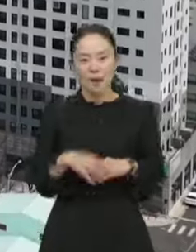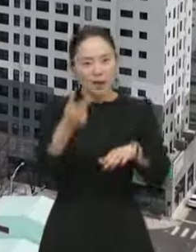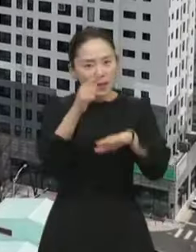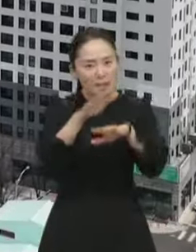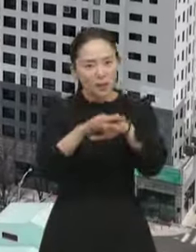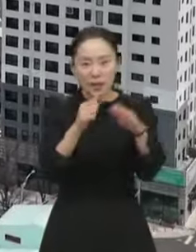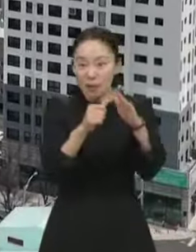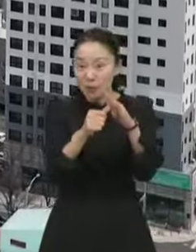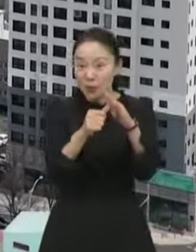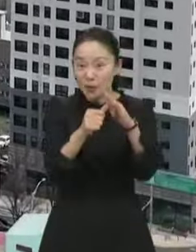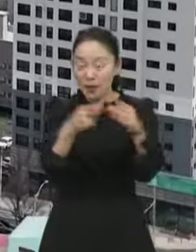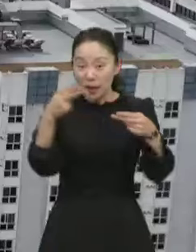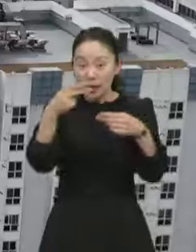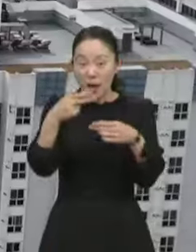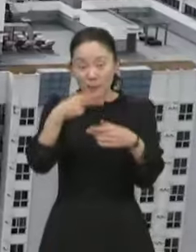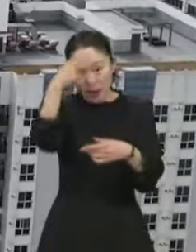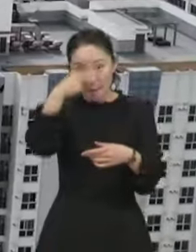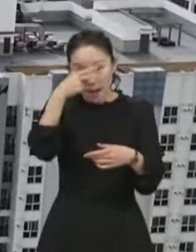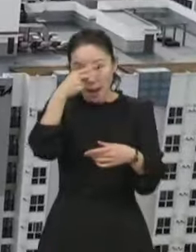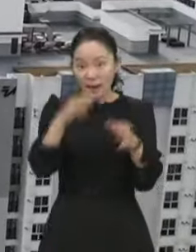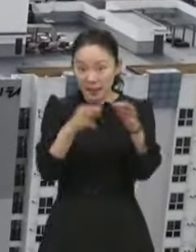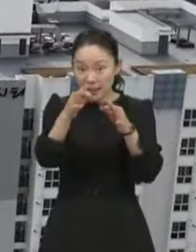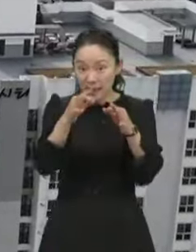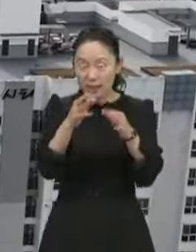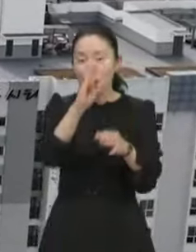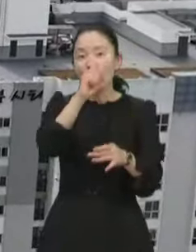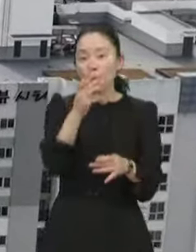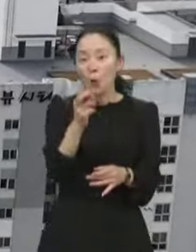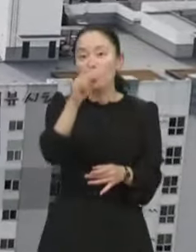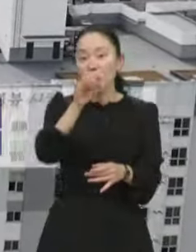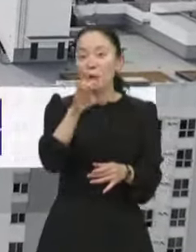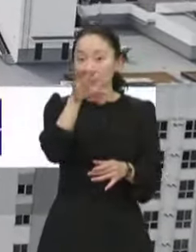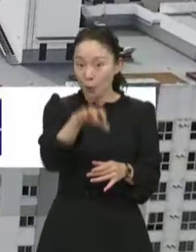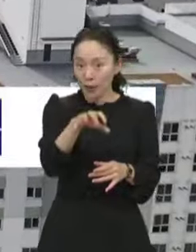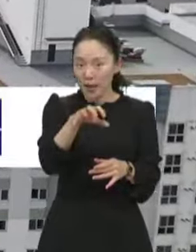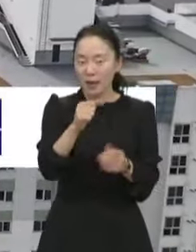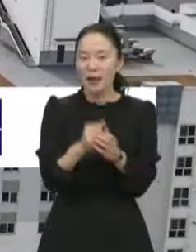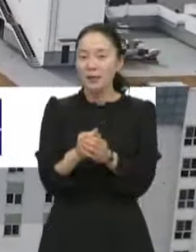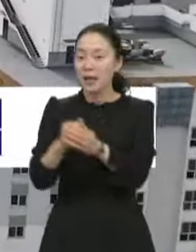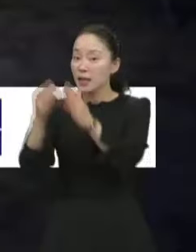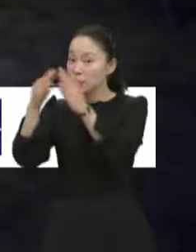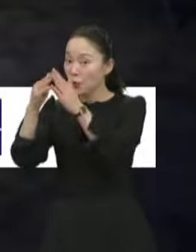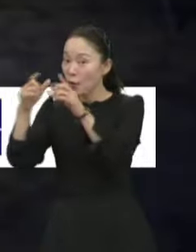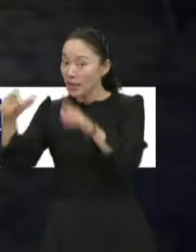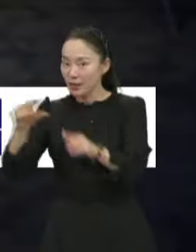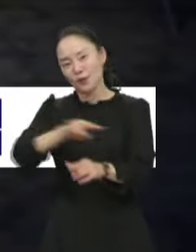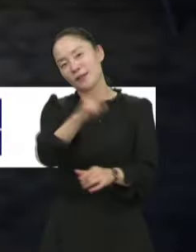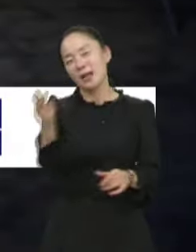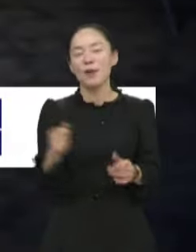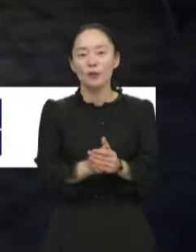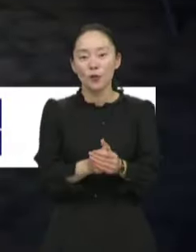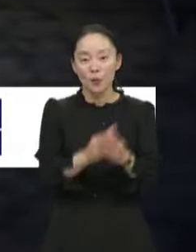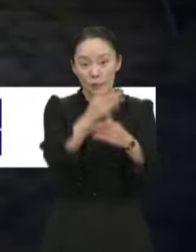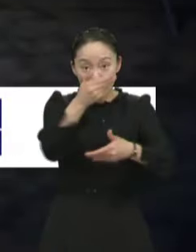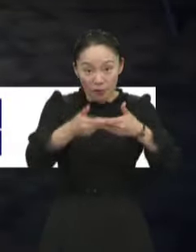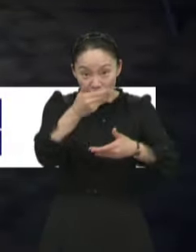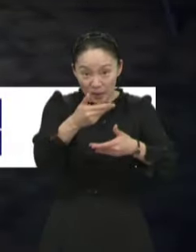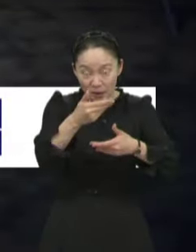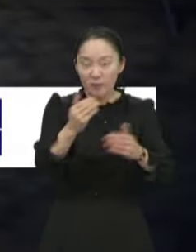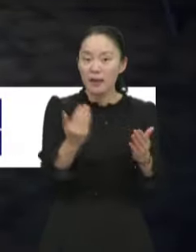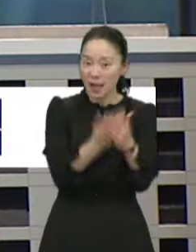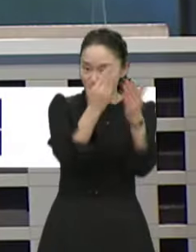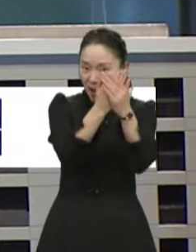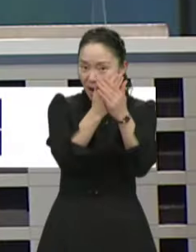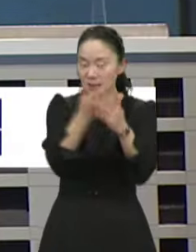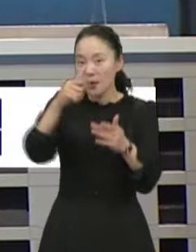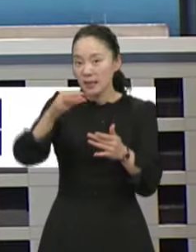대전의 대표적인 유흥 상권이었던 복명동 1원 모텔촌이 신흥 주거단지로 탈바꿈합니다. 유성 복합터미널 개발과